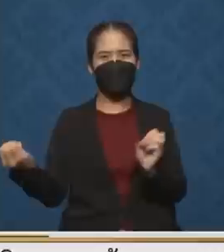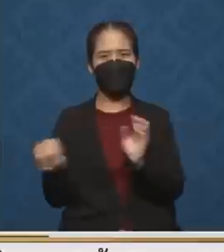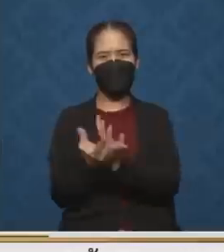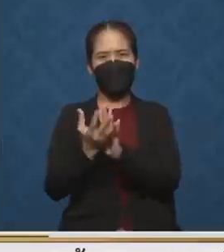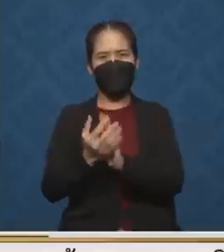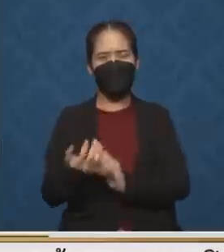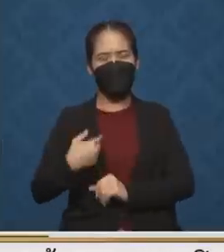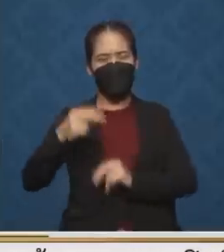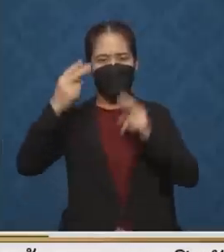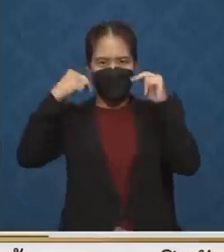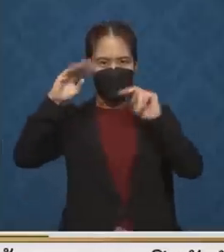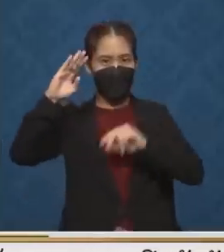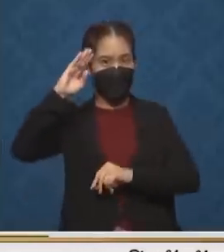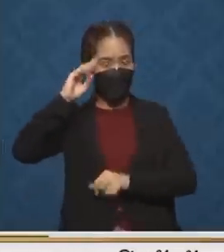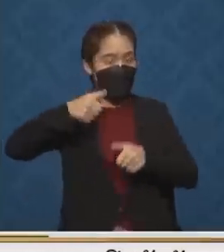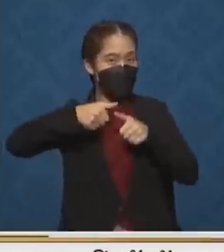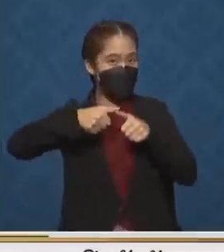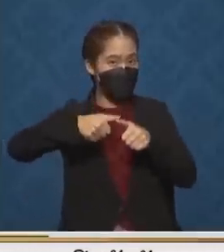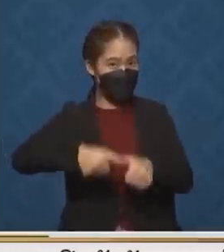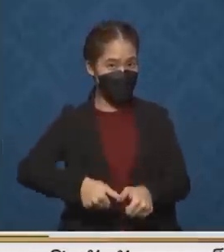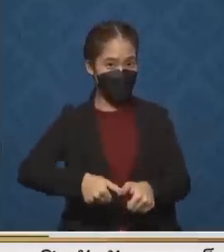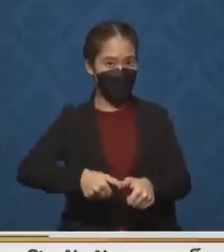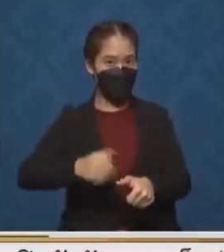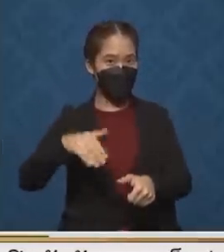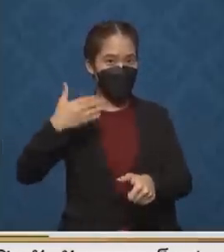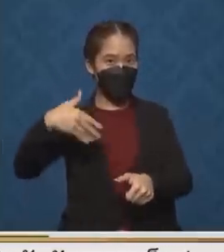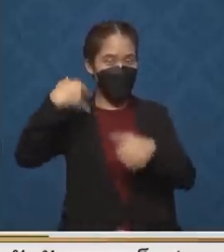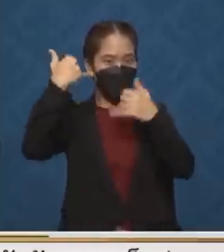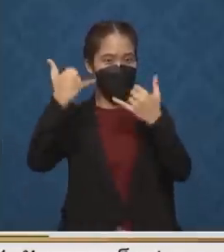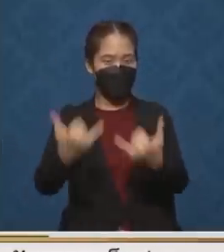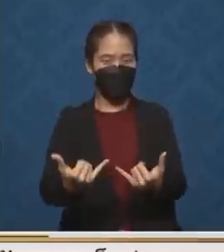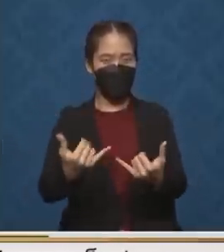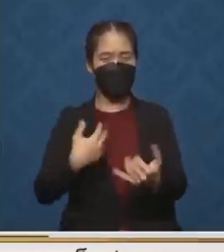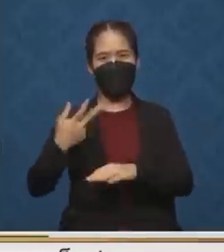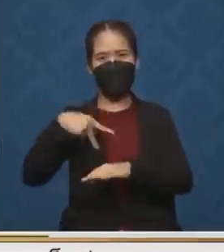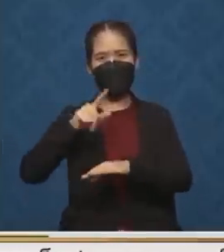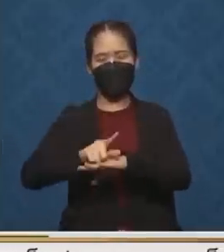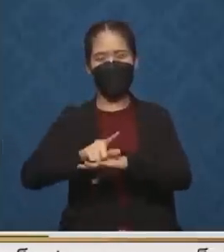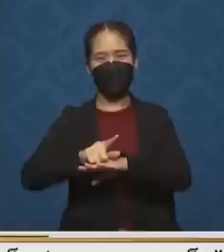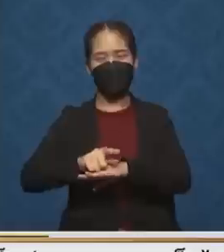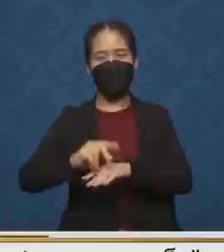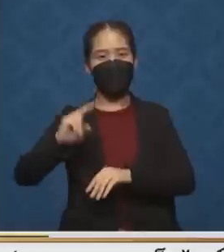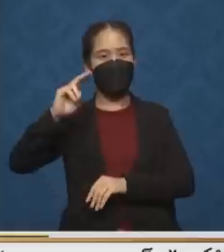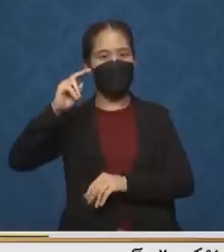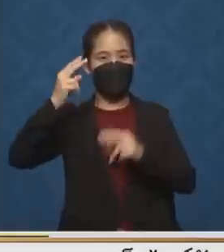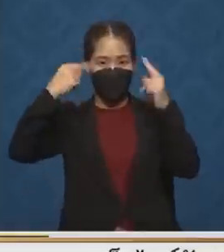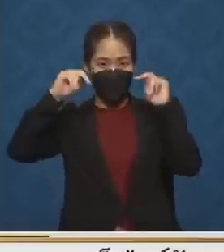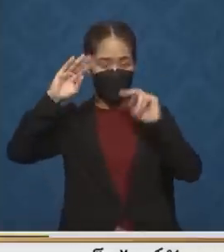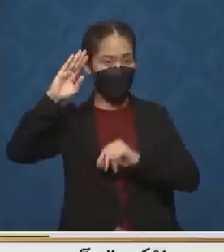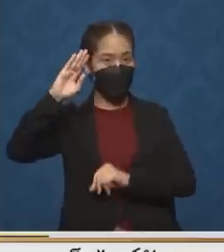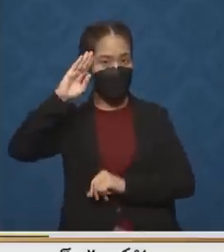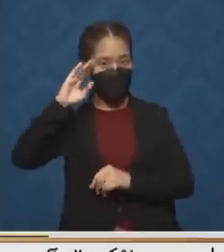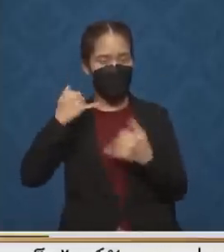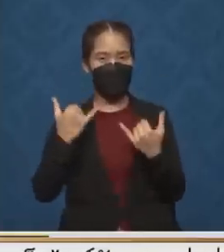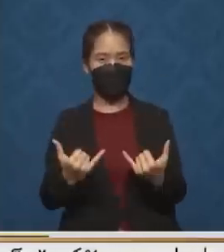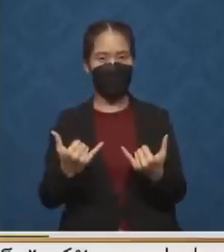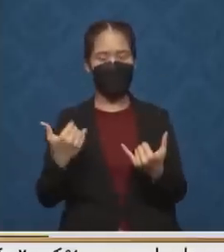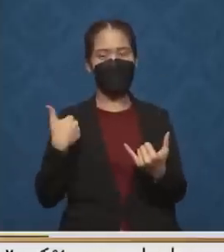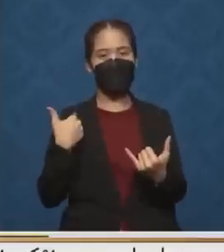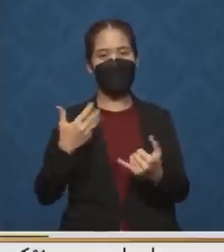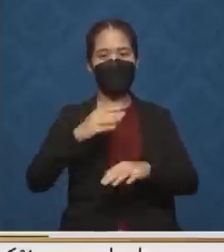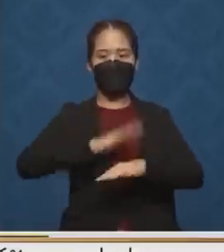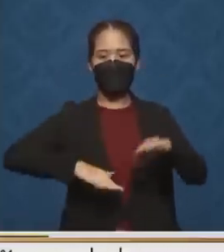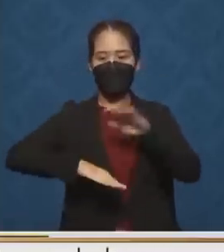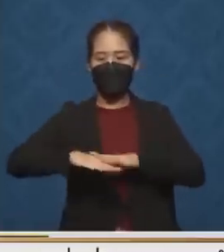ระยตsจันธọศานั่นอยู่มาได้ถทวนนี้และธรฐานครับพวกเองจัประยุษณจัโอชานั้นมีพฤติการพ